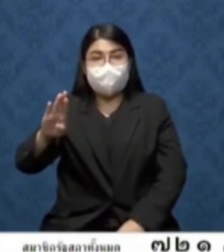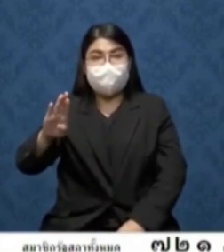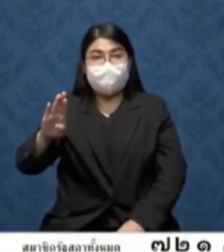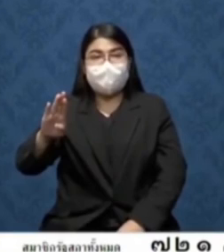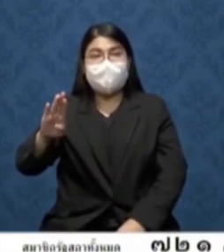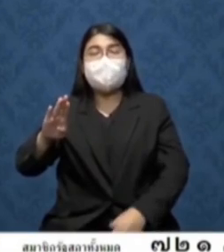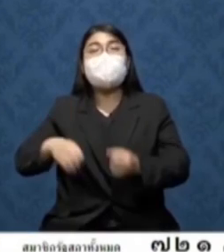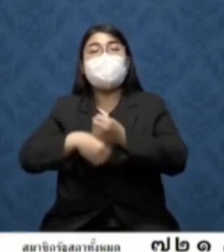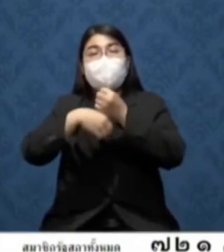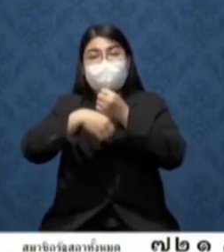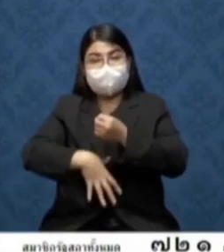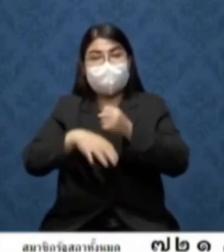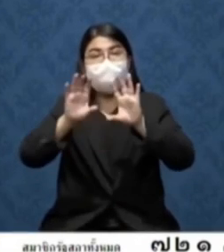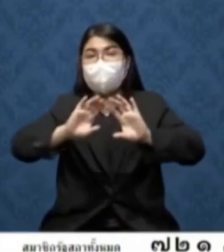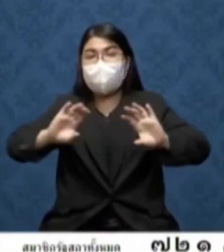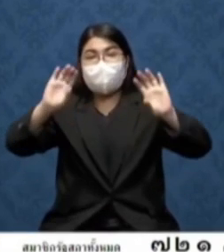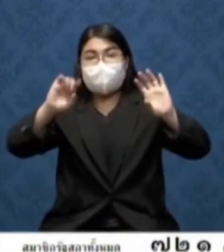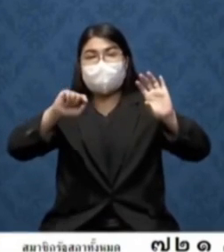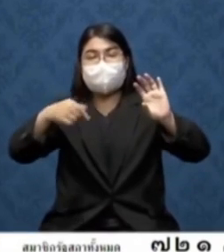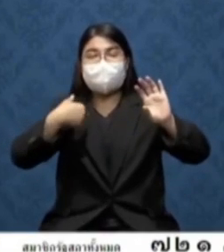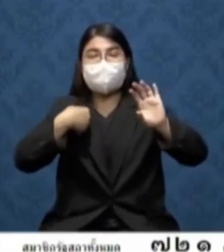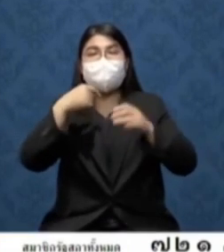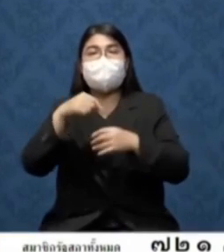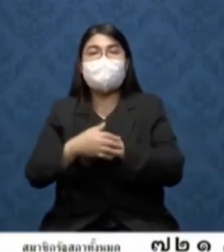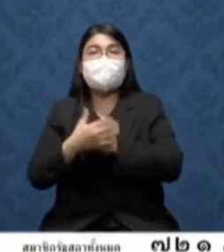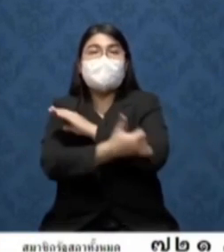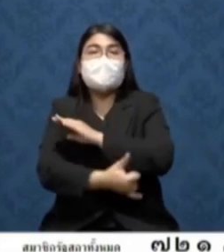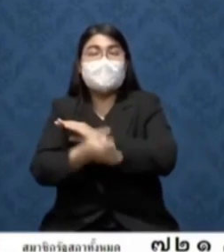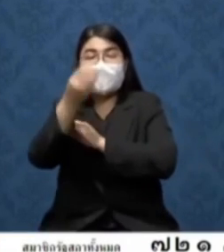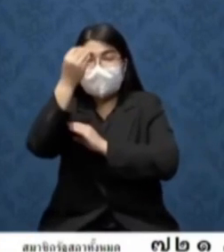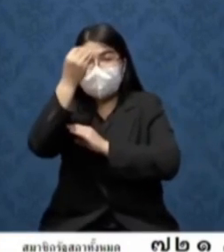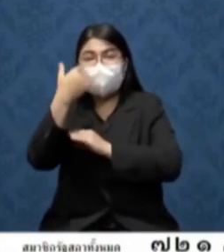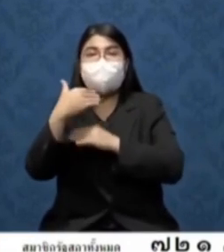อีกรอบหนึ่งเพื่อเพิ่มอำนาจและทรัพยาก